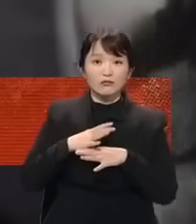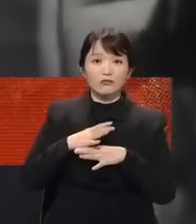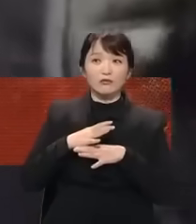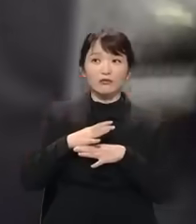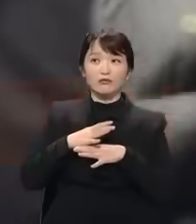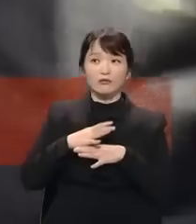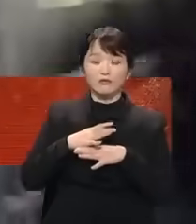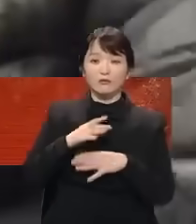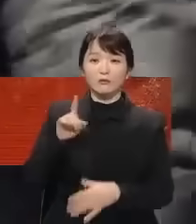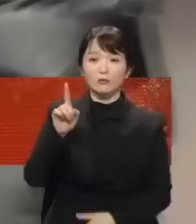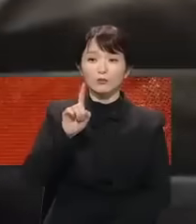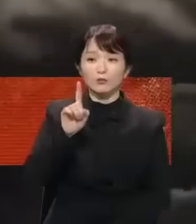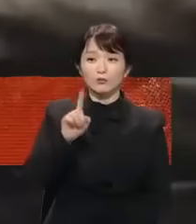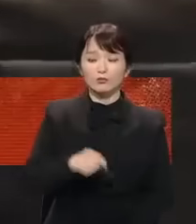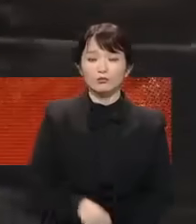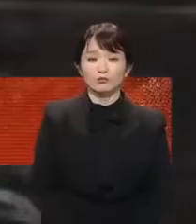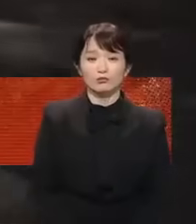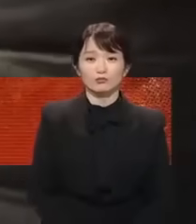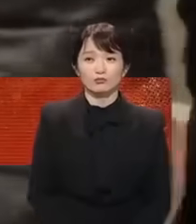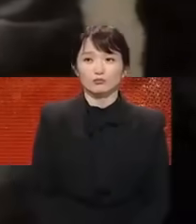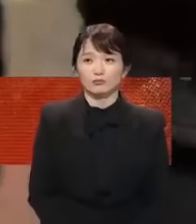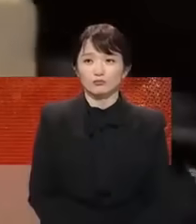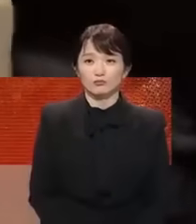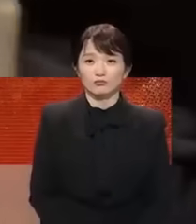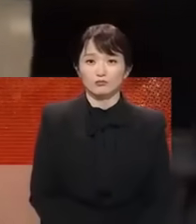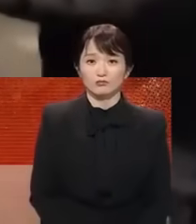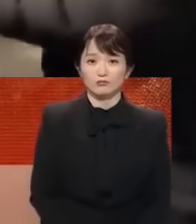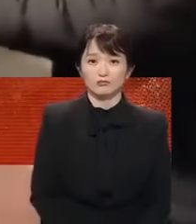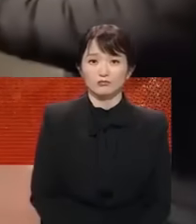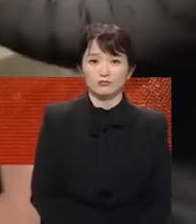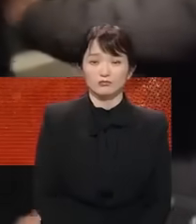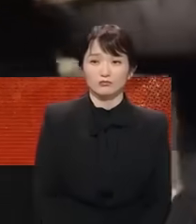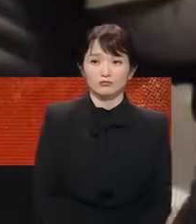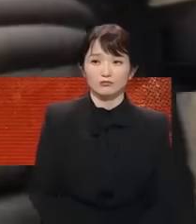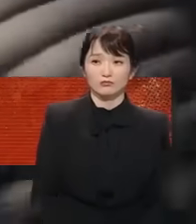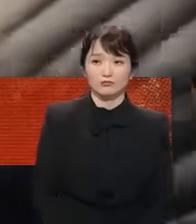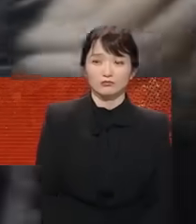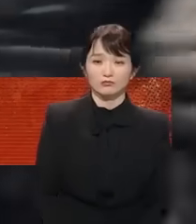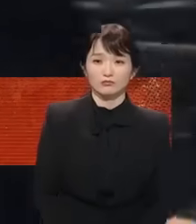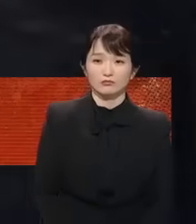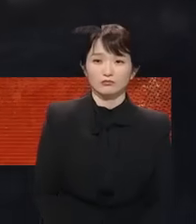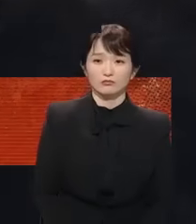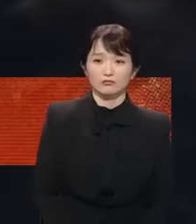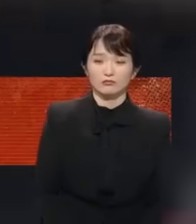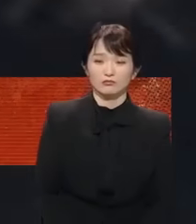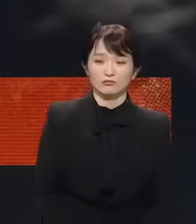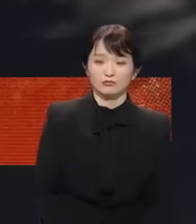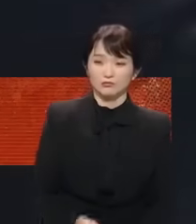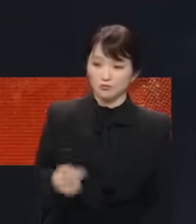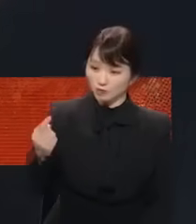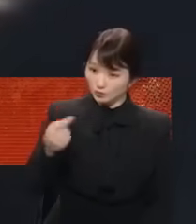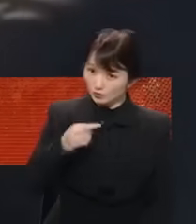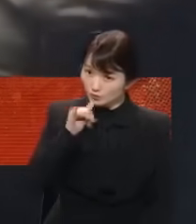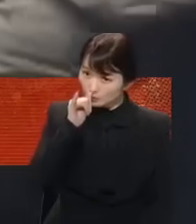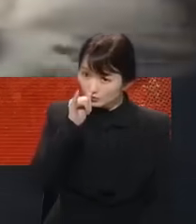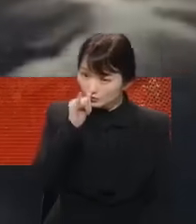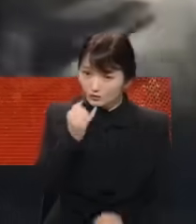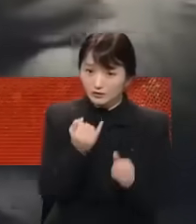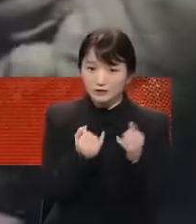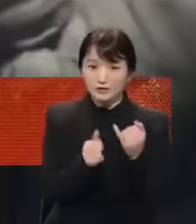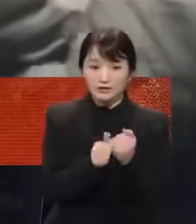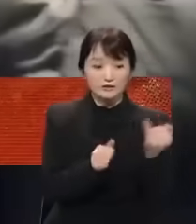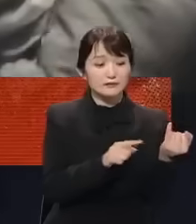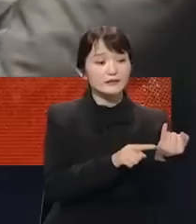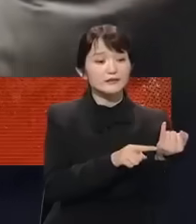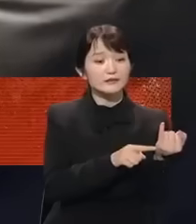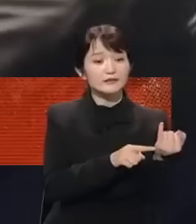놀라는 표정이라는게 뭐냐면 어 이거 과연 올 수 있 있는 상황이었나 이렇게 생각을 하는데 아내에게는 집에가 저